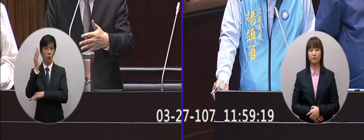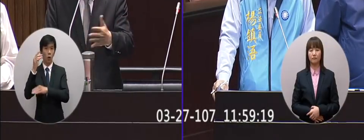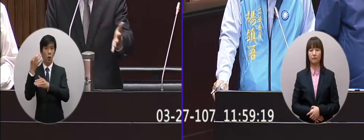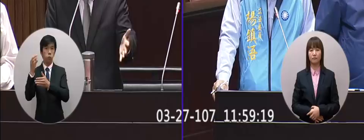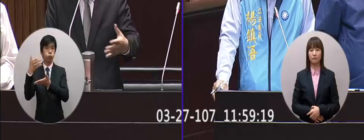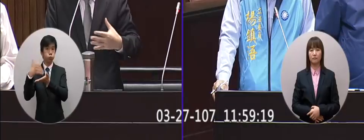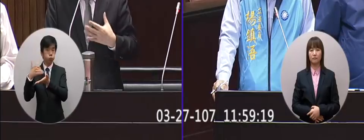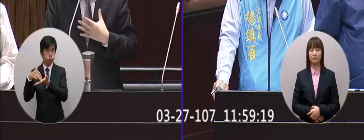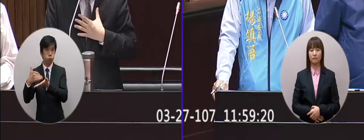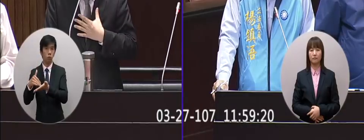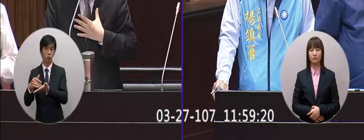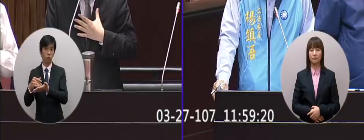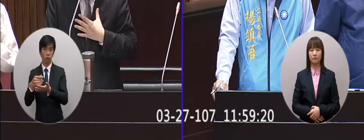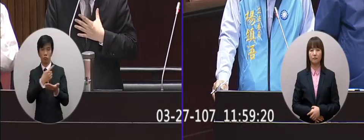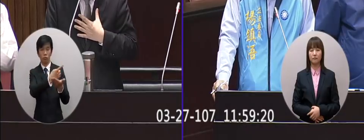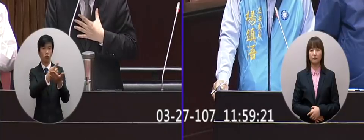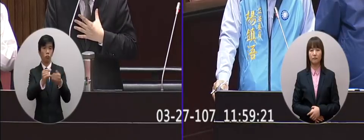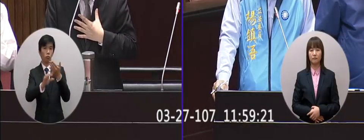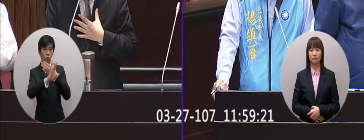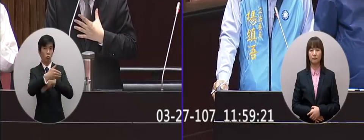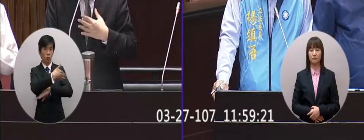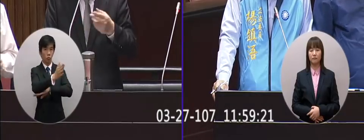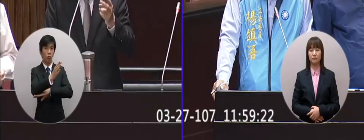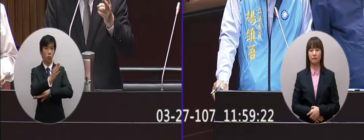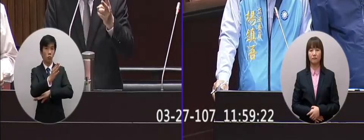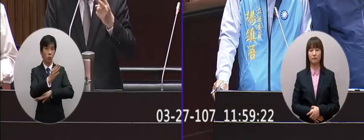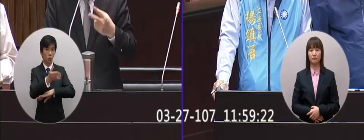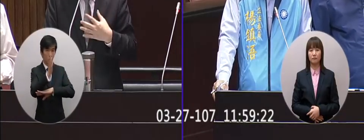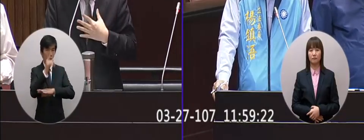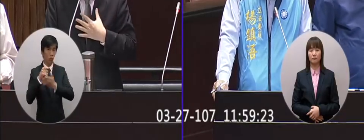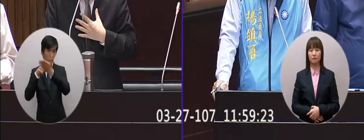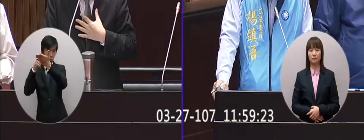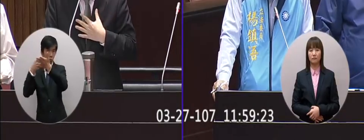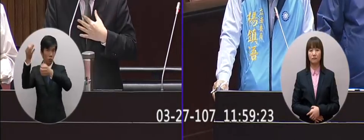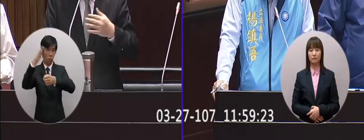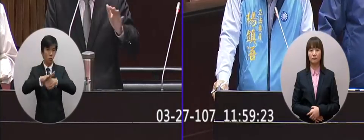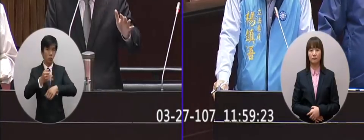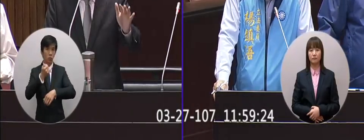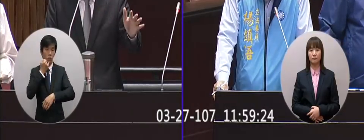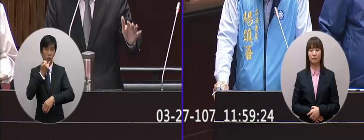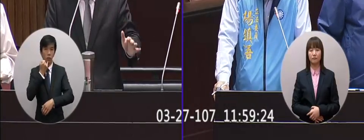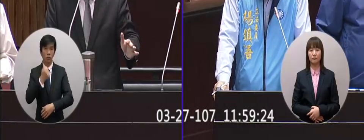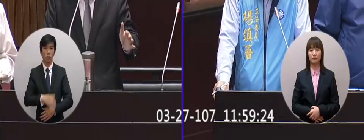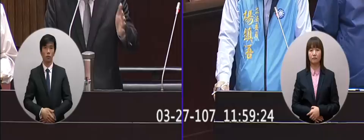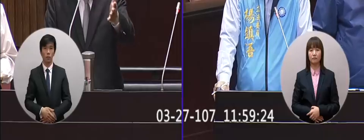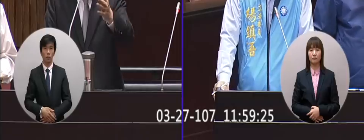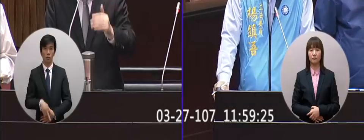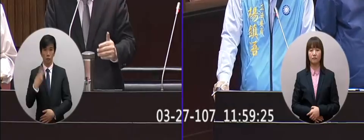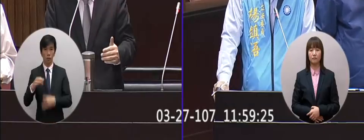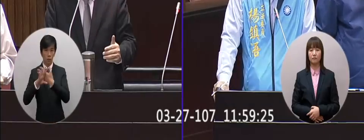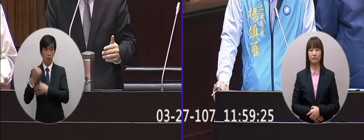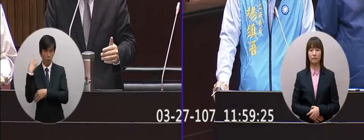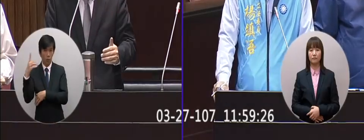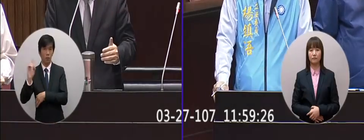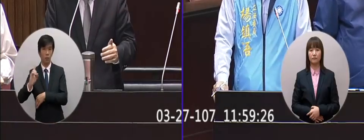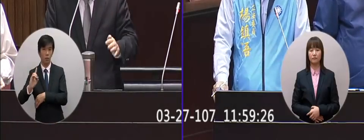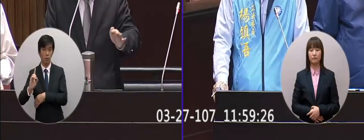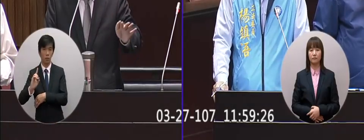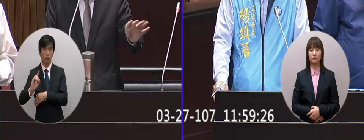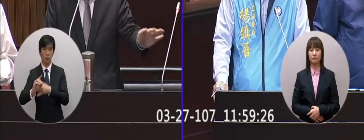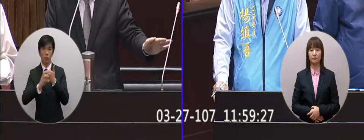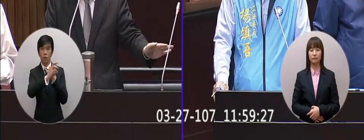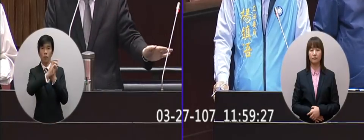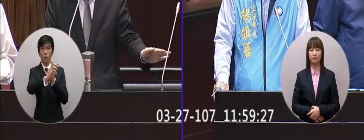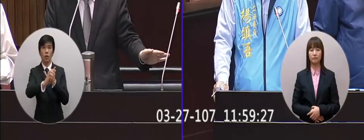其实各县市政府也有来可以来申请。除了这两个途径以外呢，其他新的就是离岛建设基金，